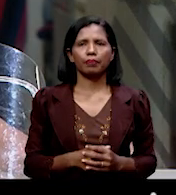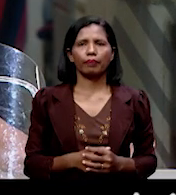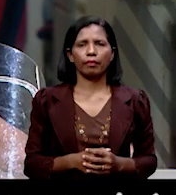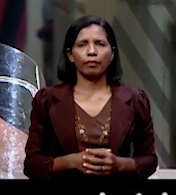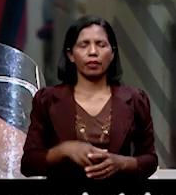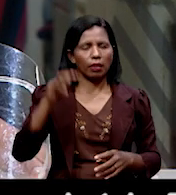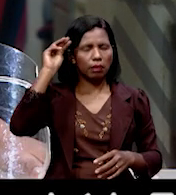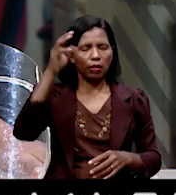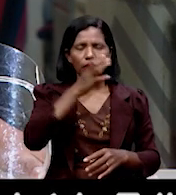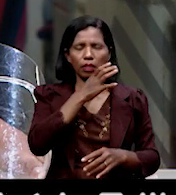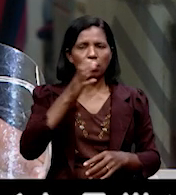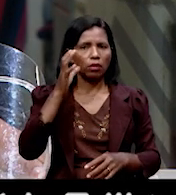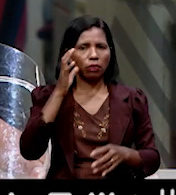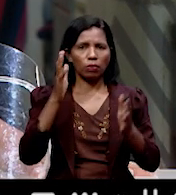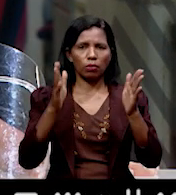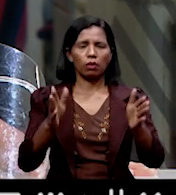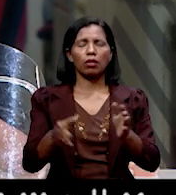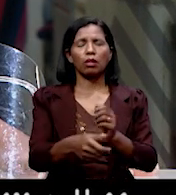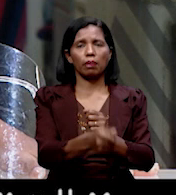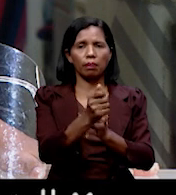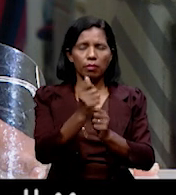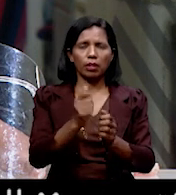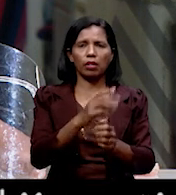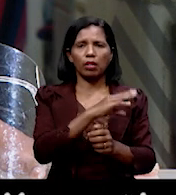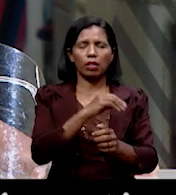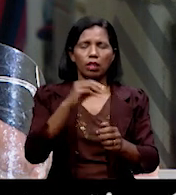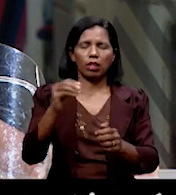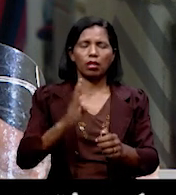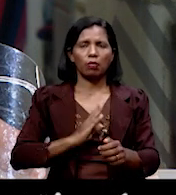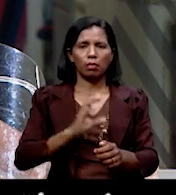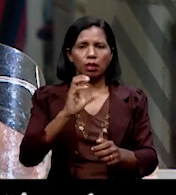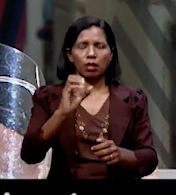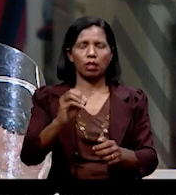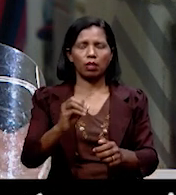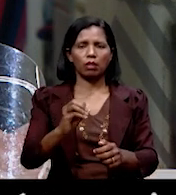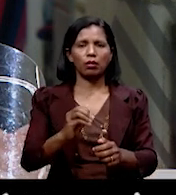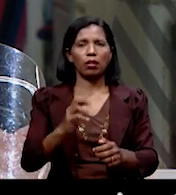Ministri Agricultura në Peshkes, deve agricultor municipiu, bubonaru një hare kulit.